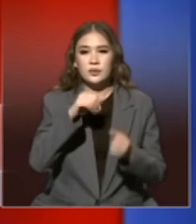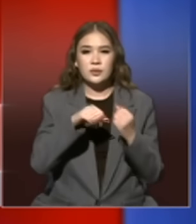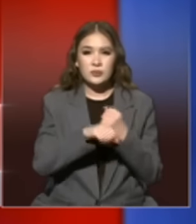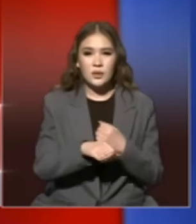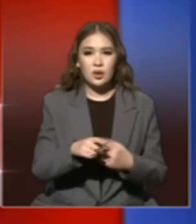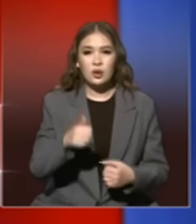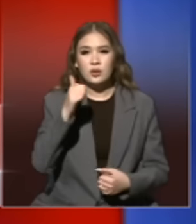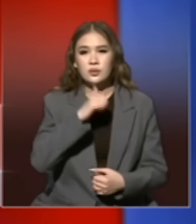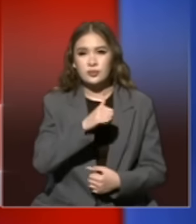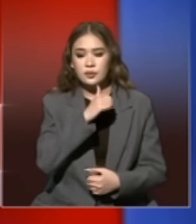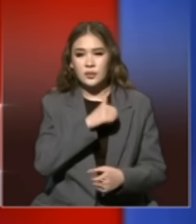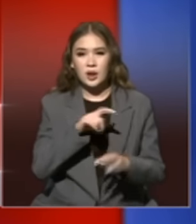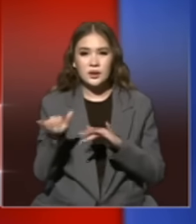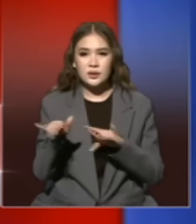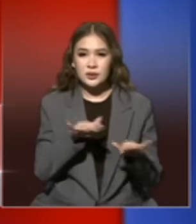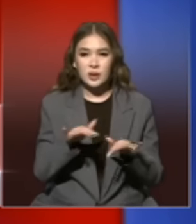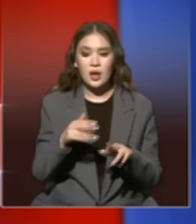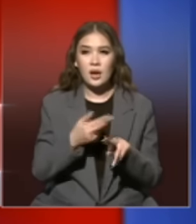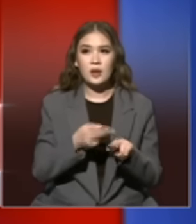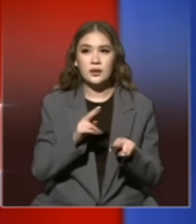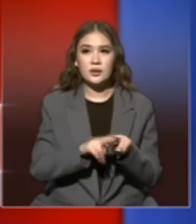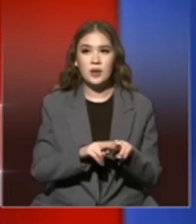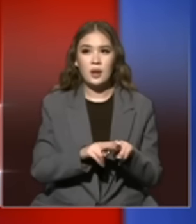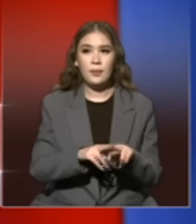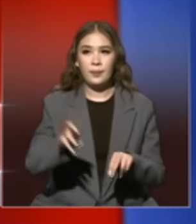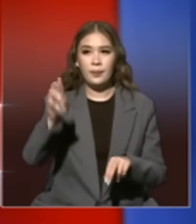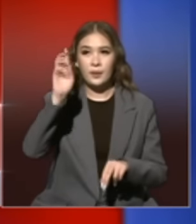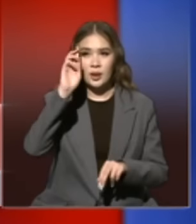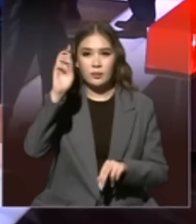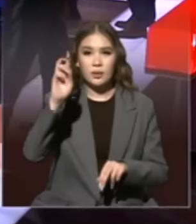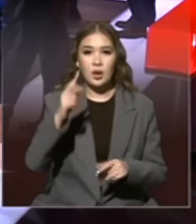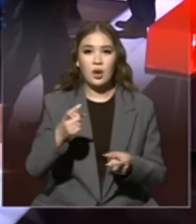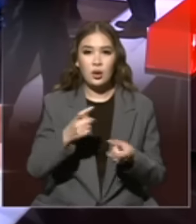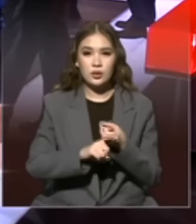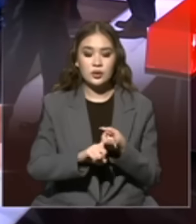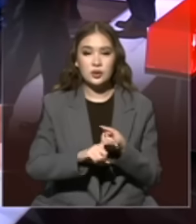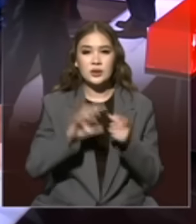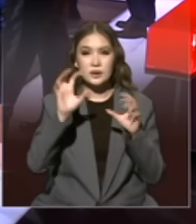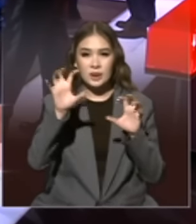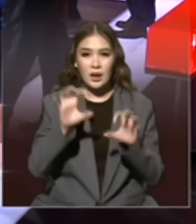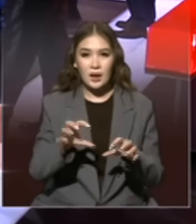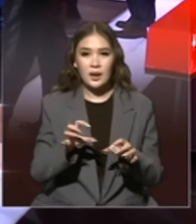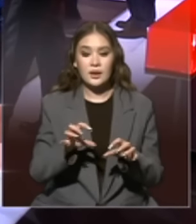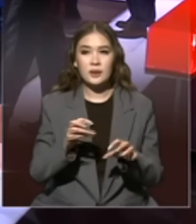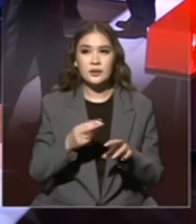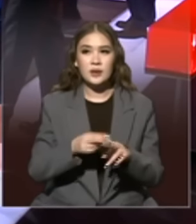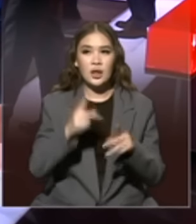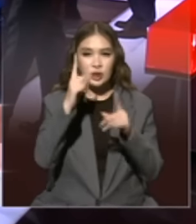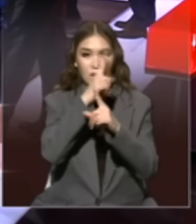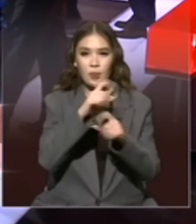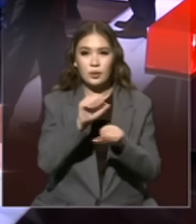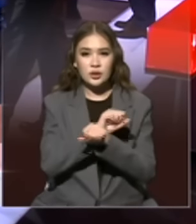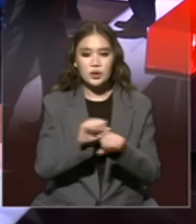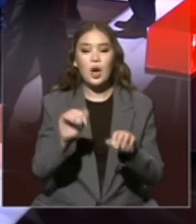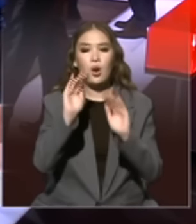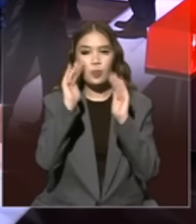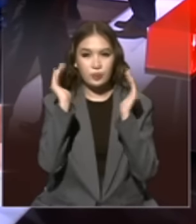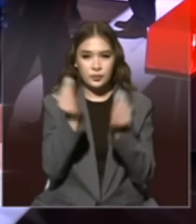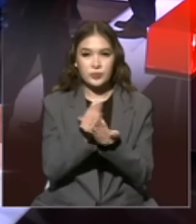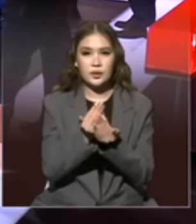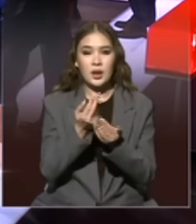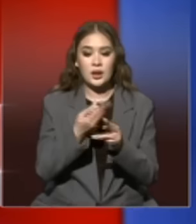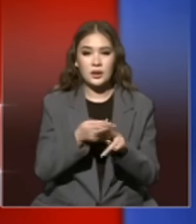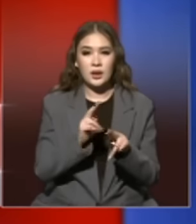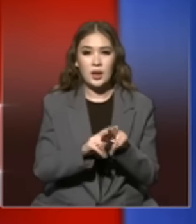құпия істер мысалға жаңағы мемлекеттік құпия туралы заңға сәйкес жарияланбау керек, жабық өтеді олар.